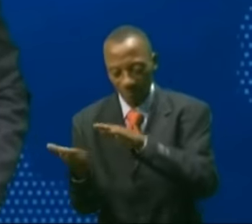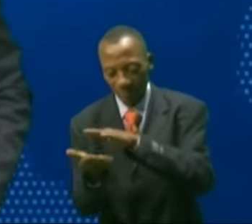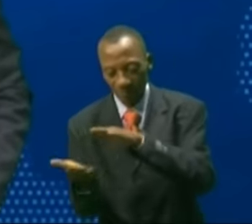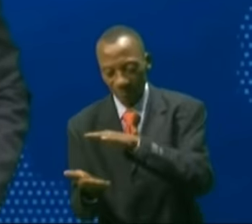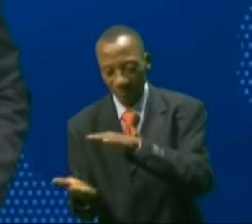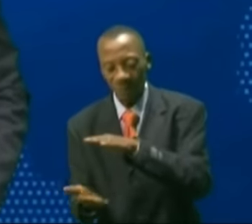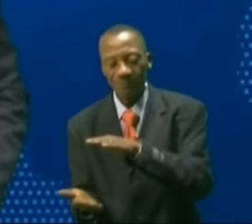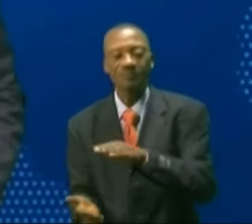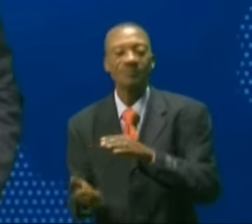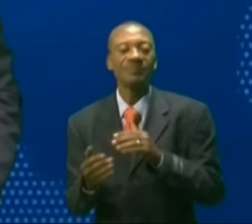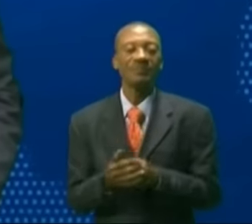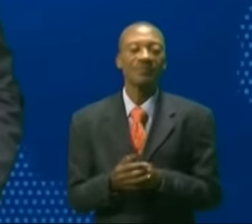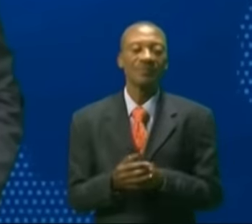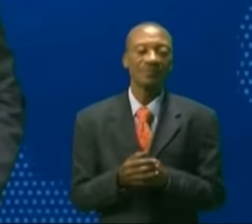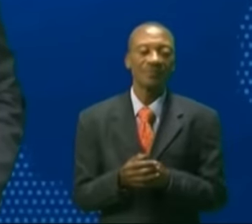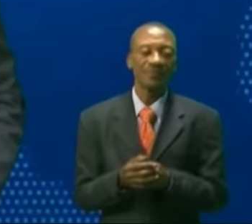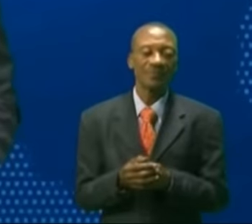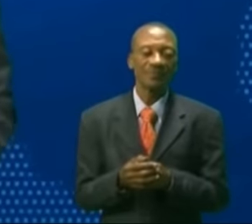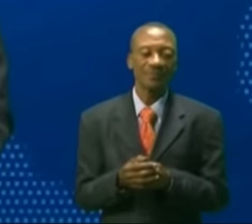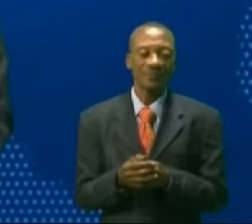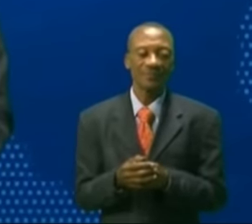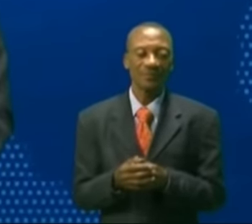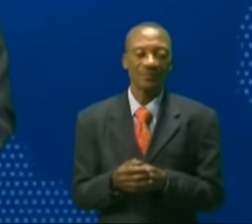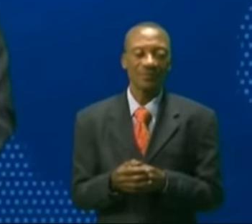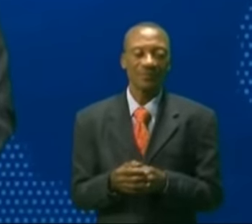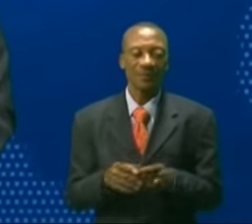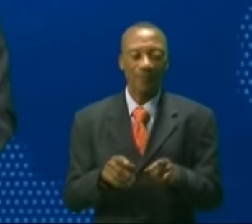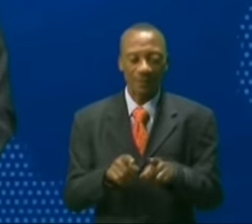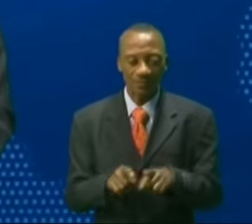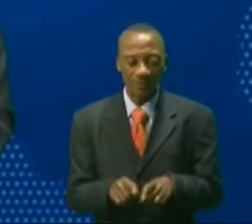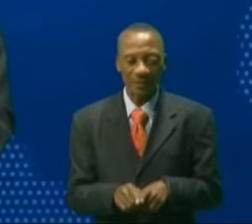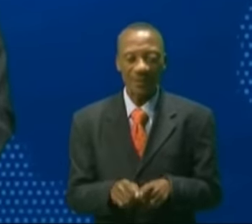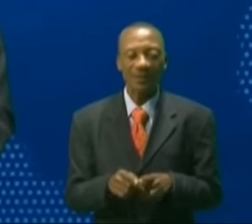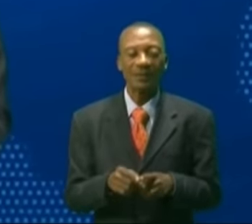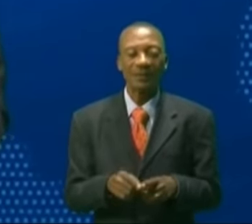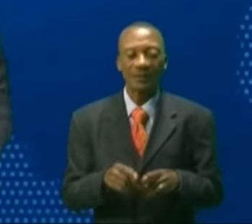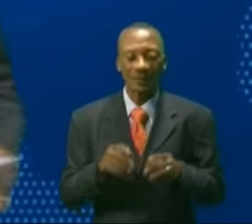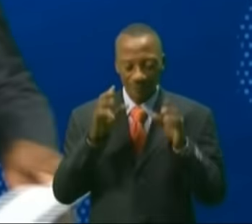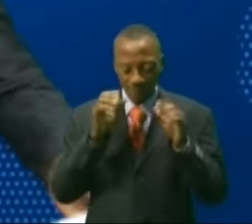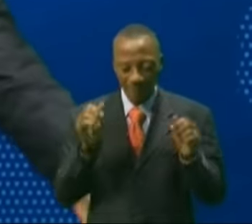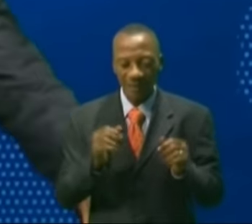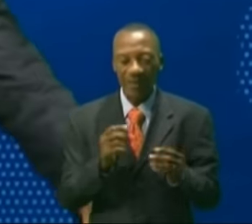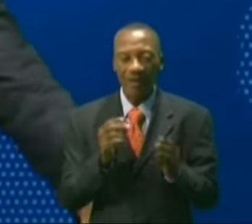la République, Anthony Kinzo Kamole, directeur de cabinet.